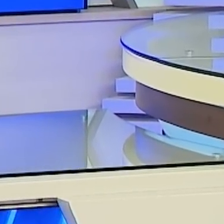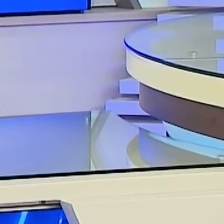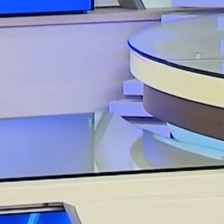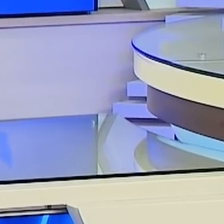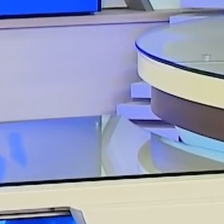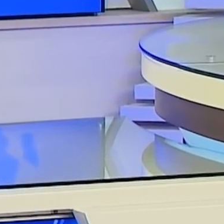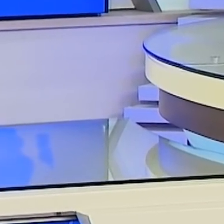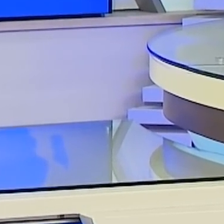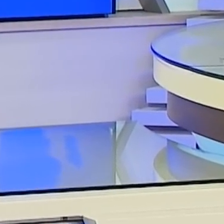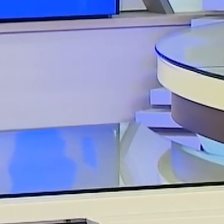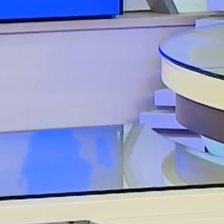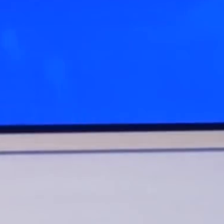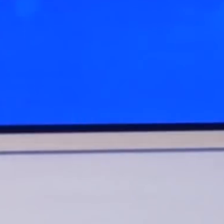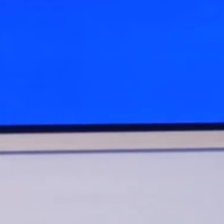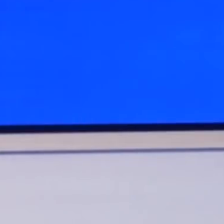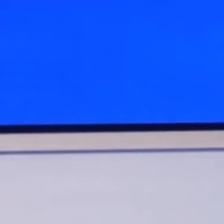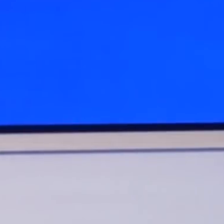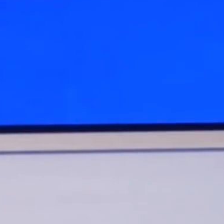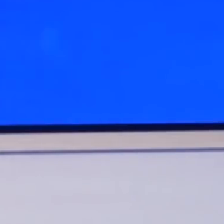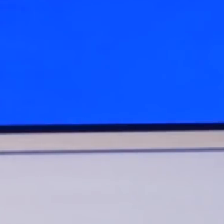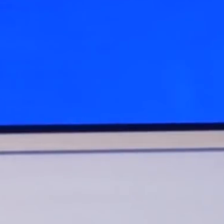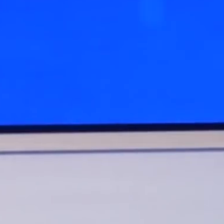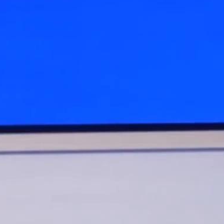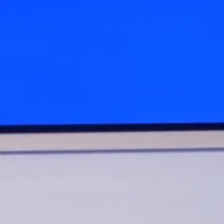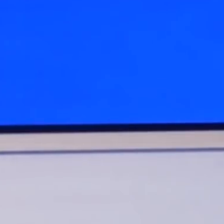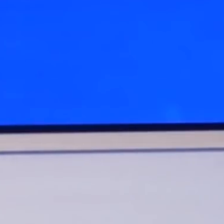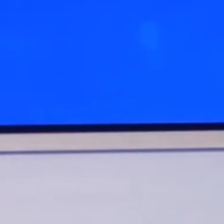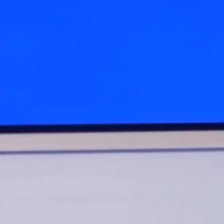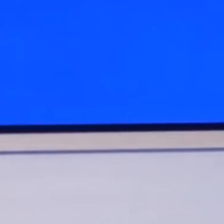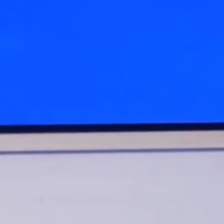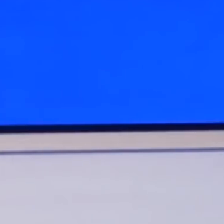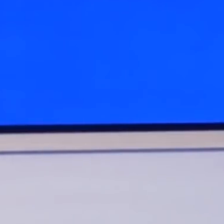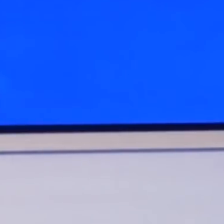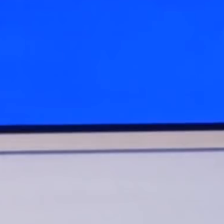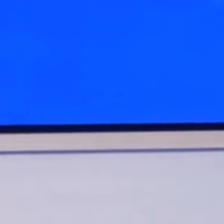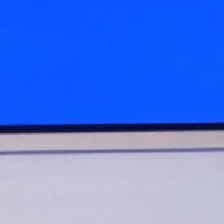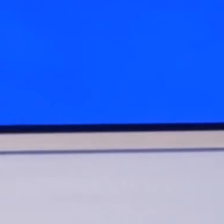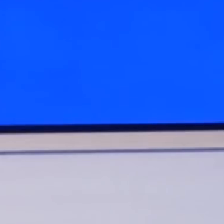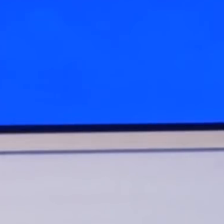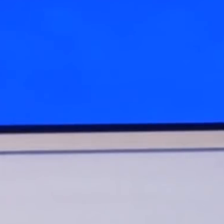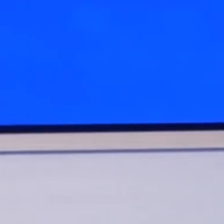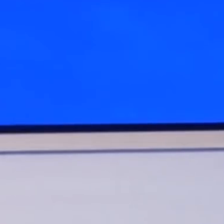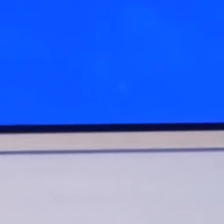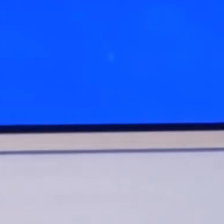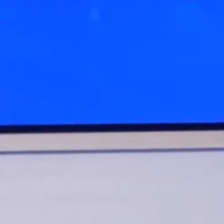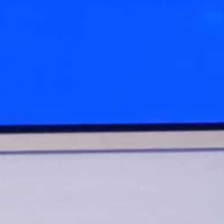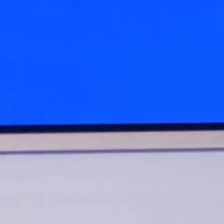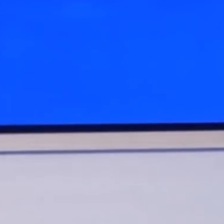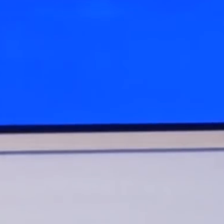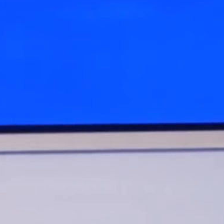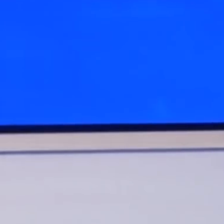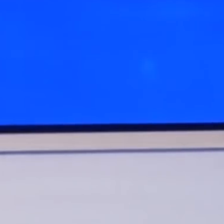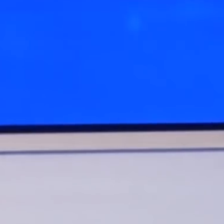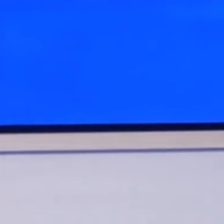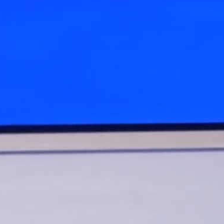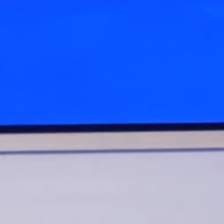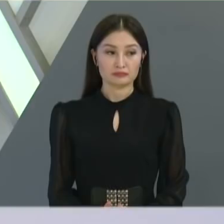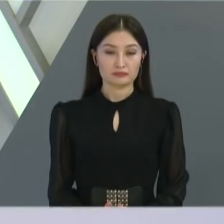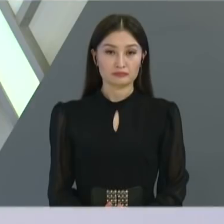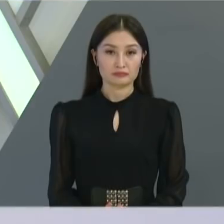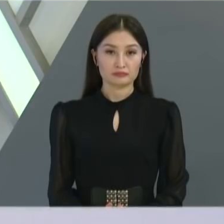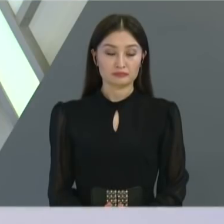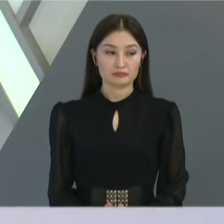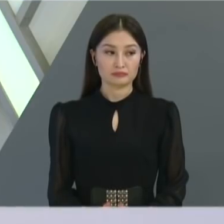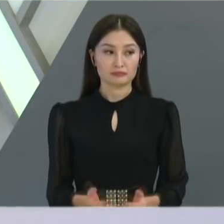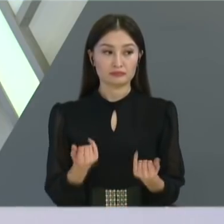Сегодня с утра на Старой площади стали собираться сторонники Садыра Джапарова. Ближе к полудню их было уже около